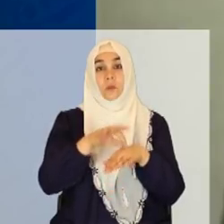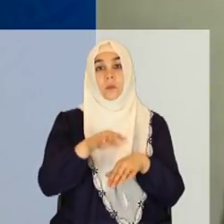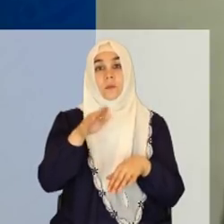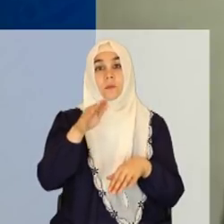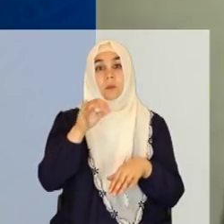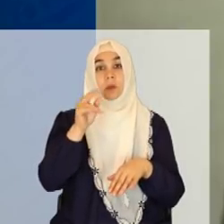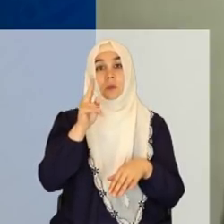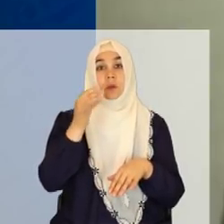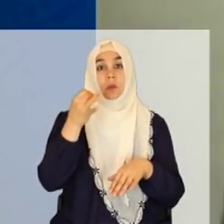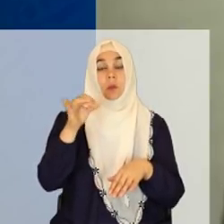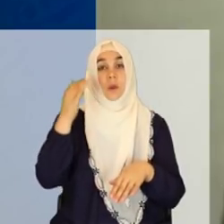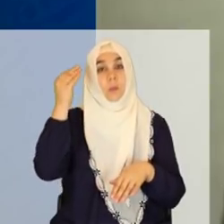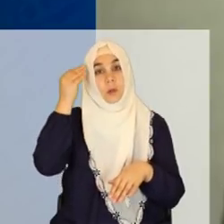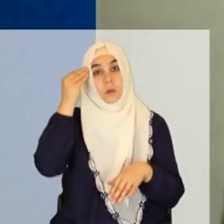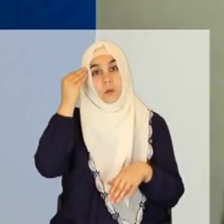fiqhiy ma'noda